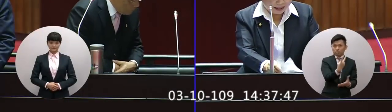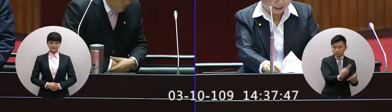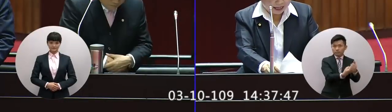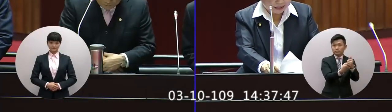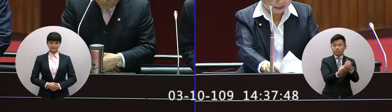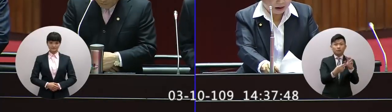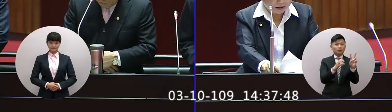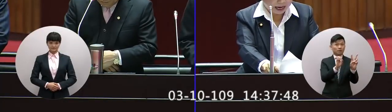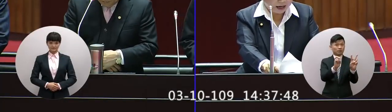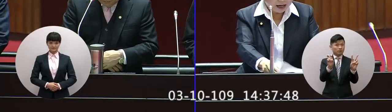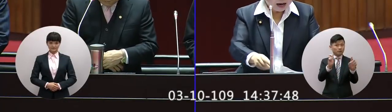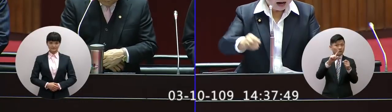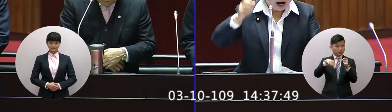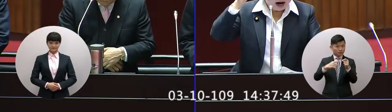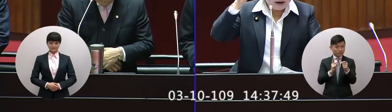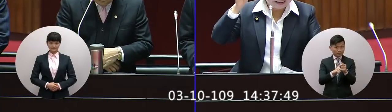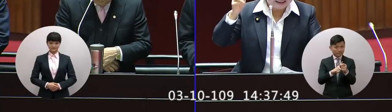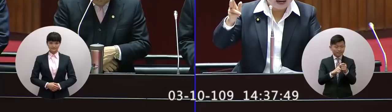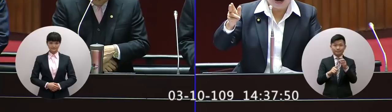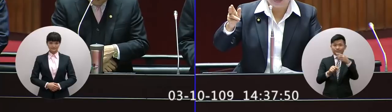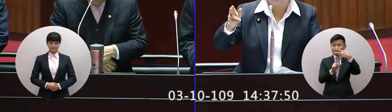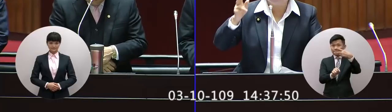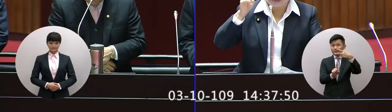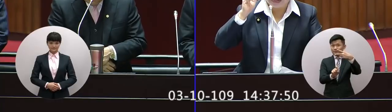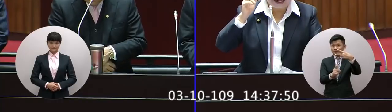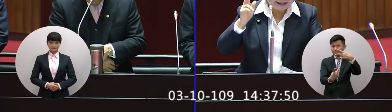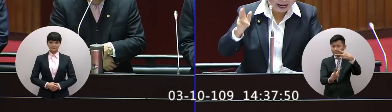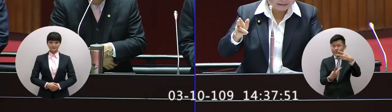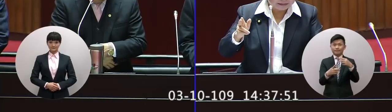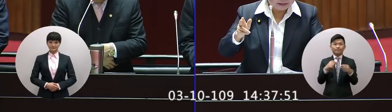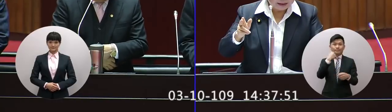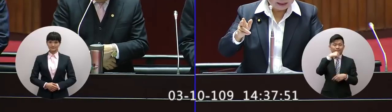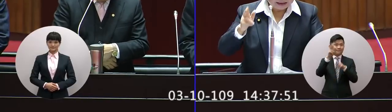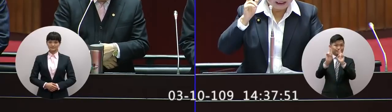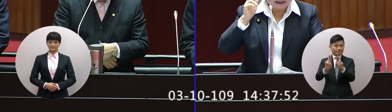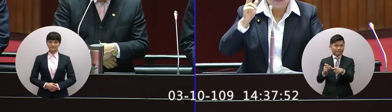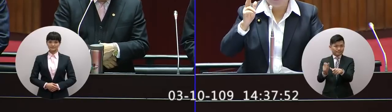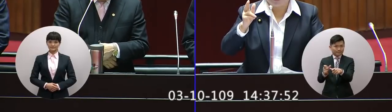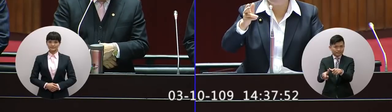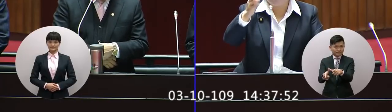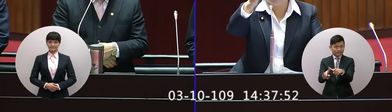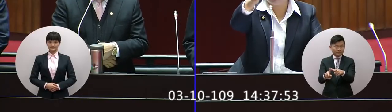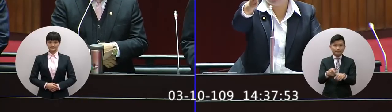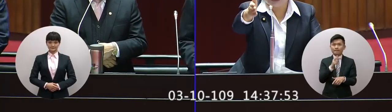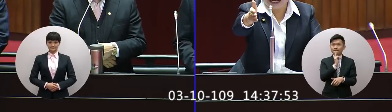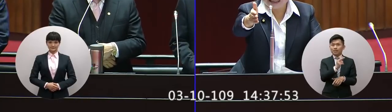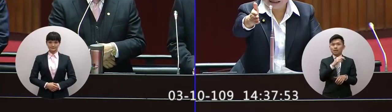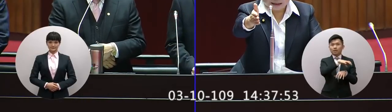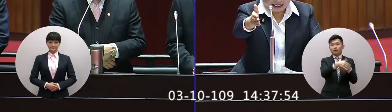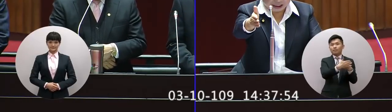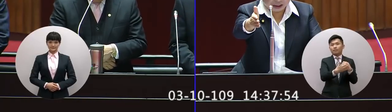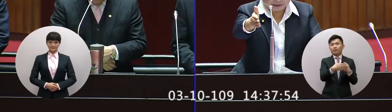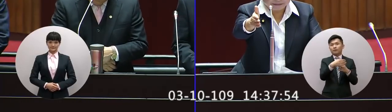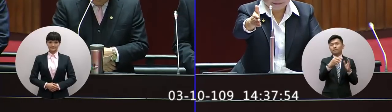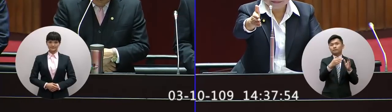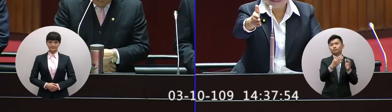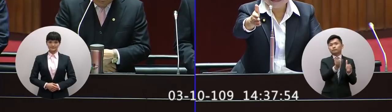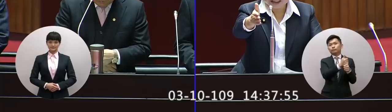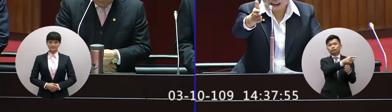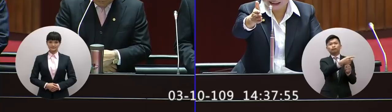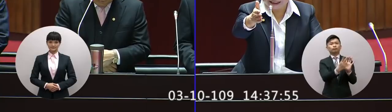在2020年的时候呢，2月12号，台电请环保署来解